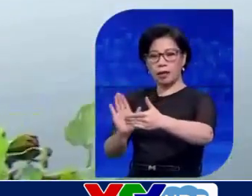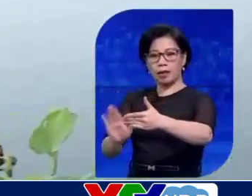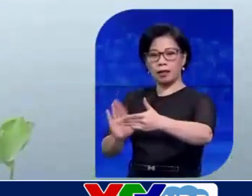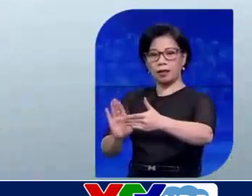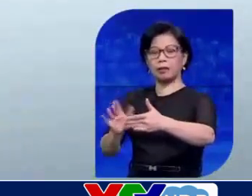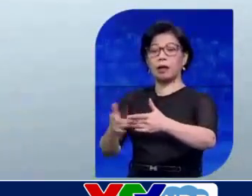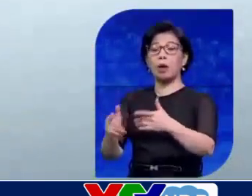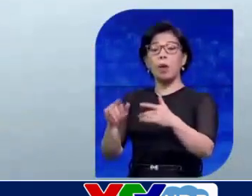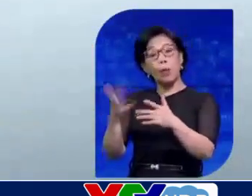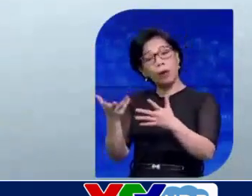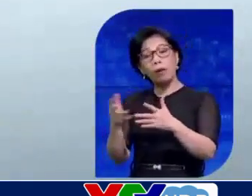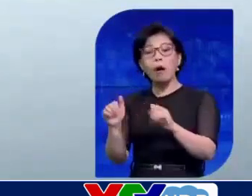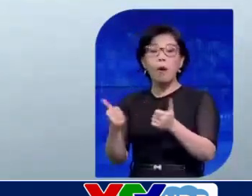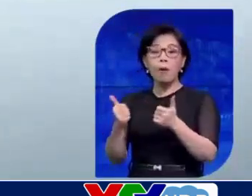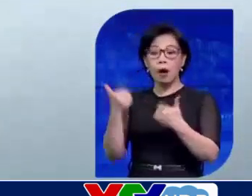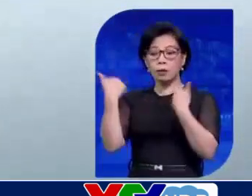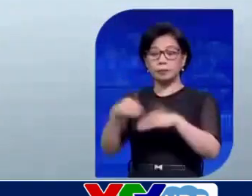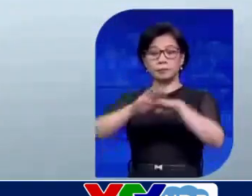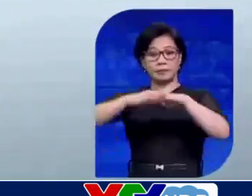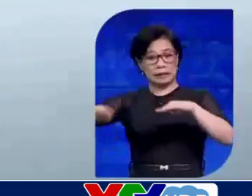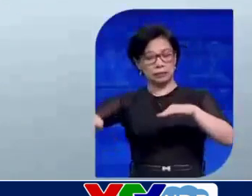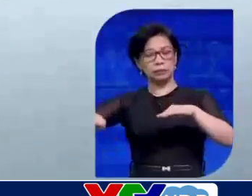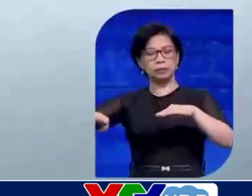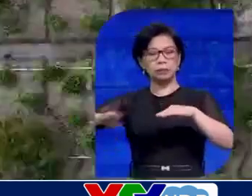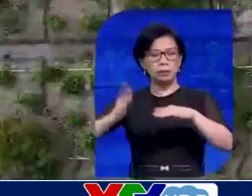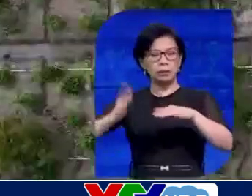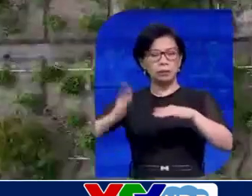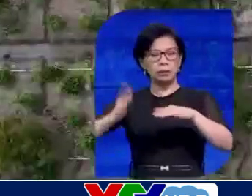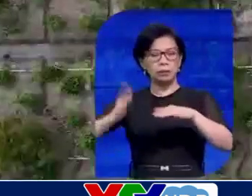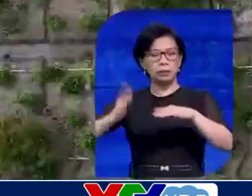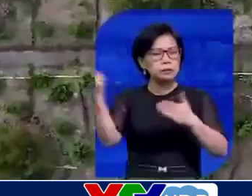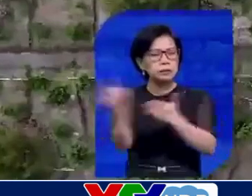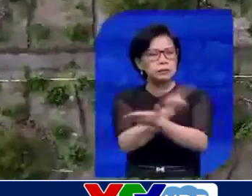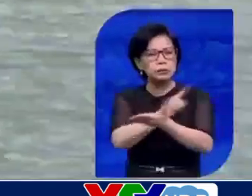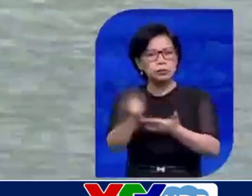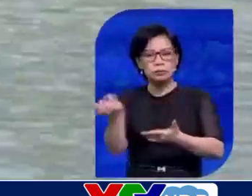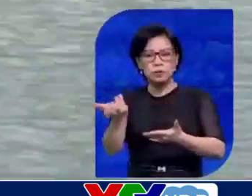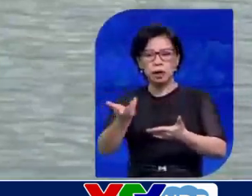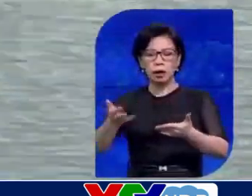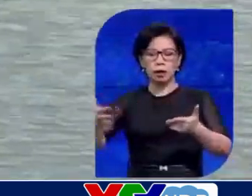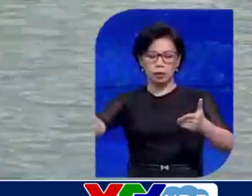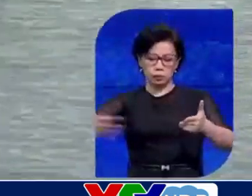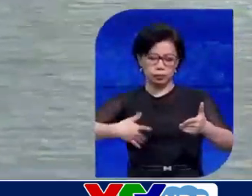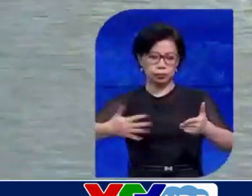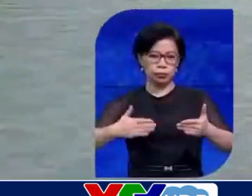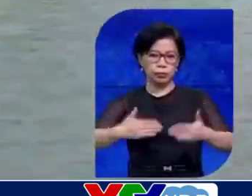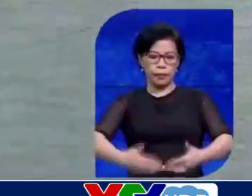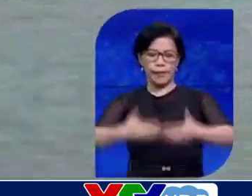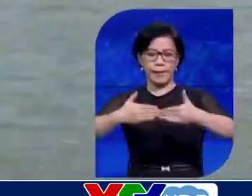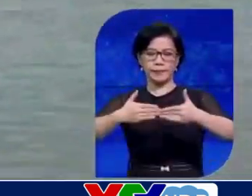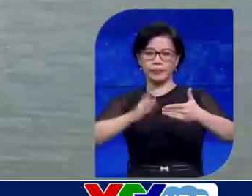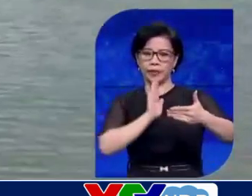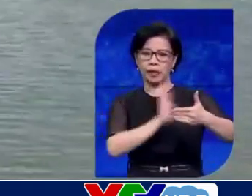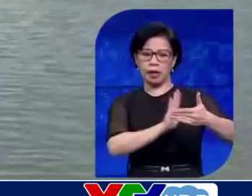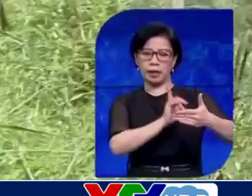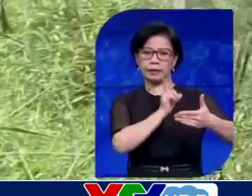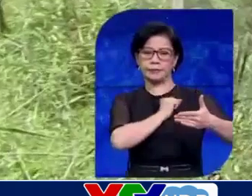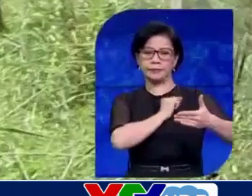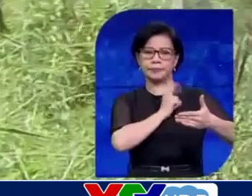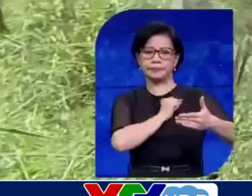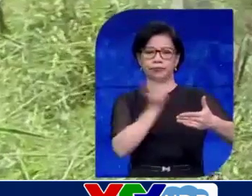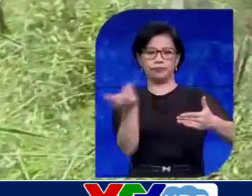biển. Về lâu dài thì chúng ta cũng phải tính đến những cái giải pháp trữ nước ở trên các cái hệ thống sông kênh